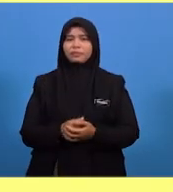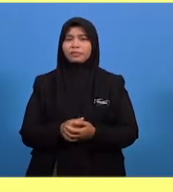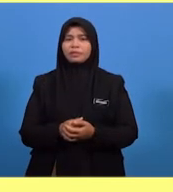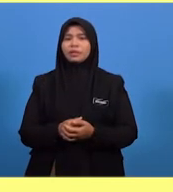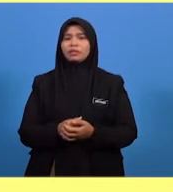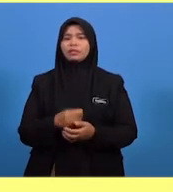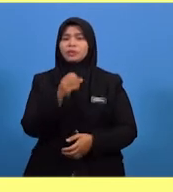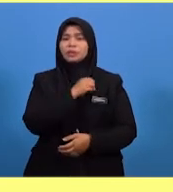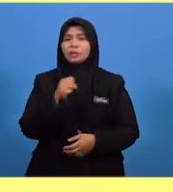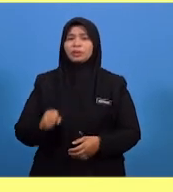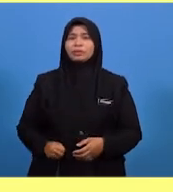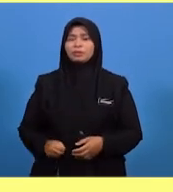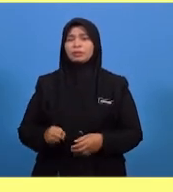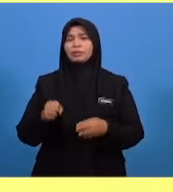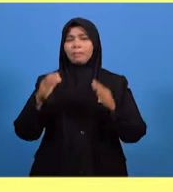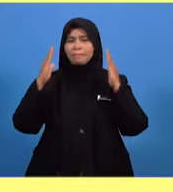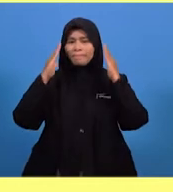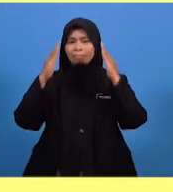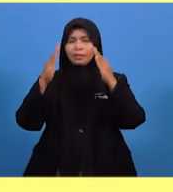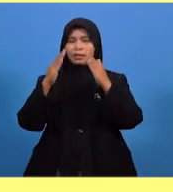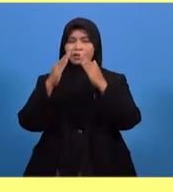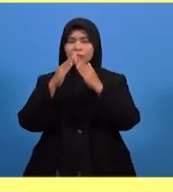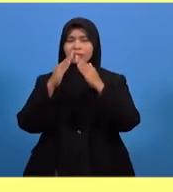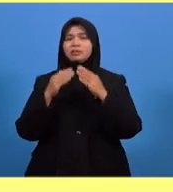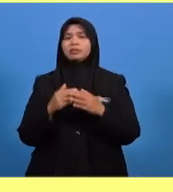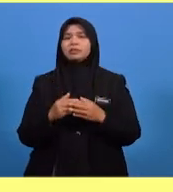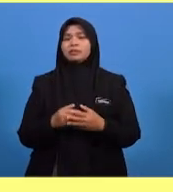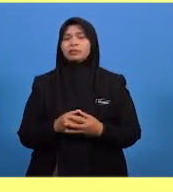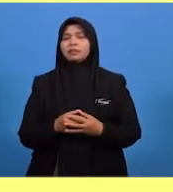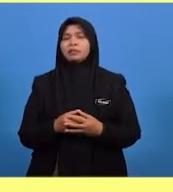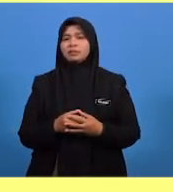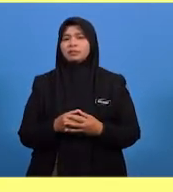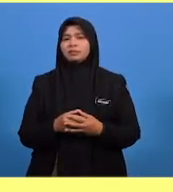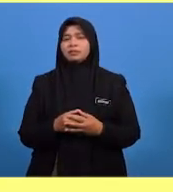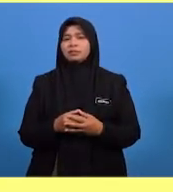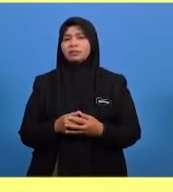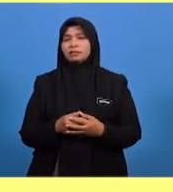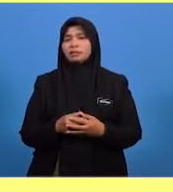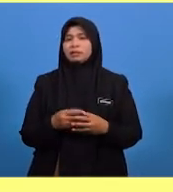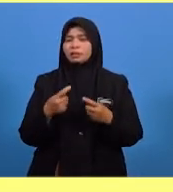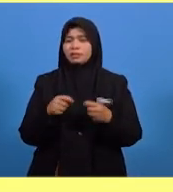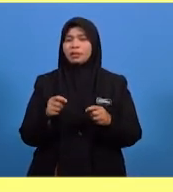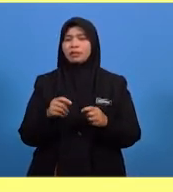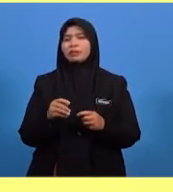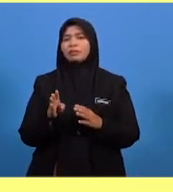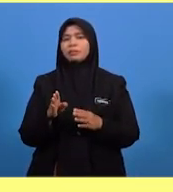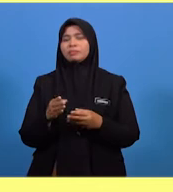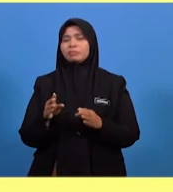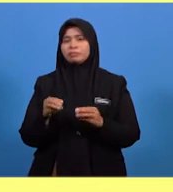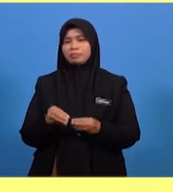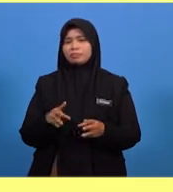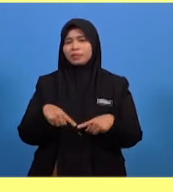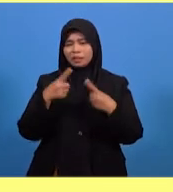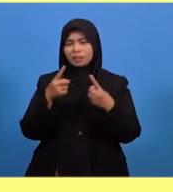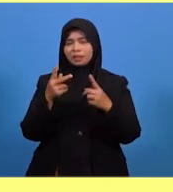Sultan Pahang Sultan Abubakar ya tudin Al muazzam Syah telah berangkat ke